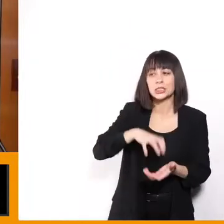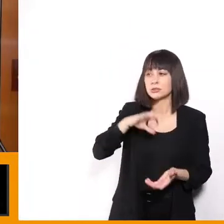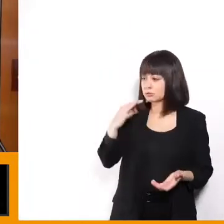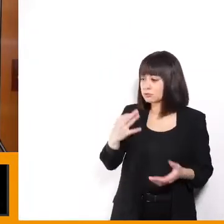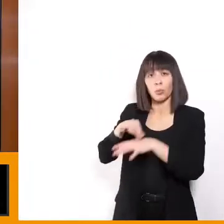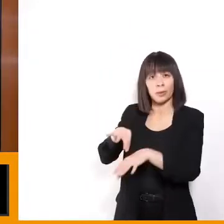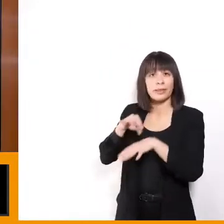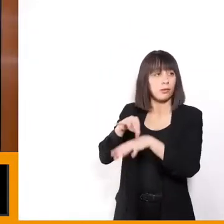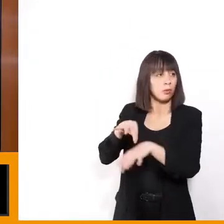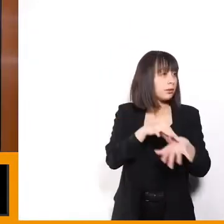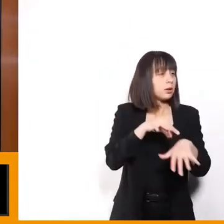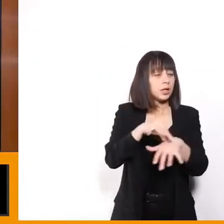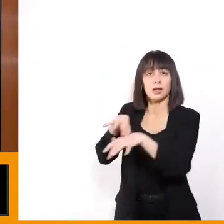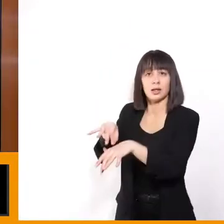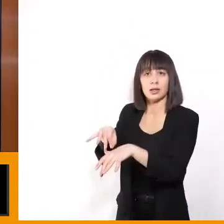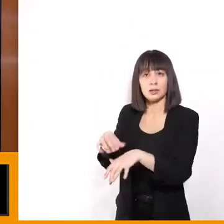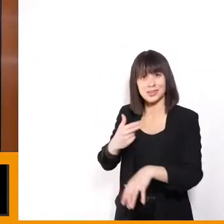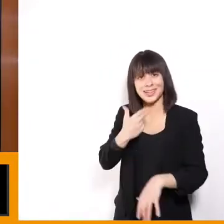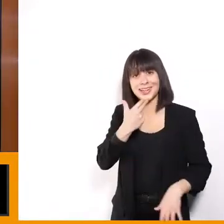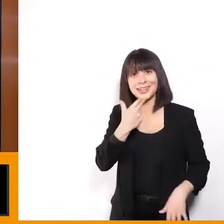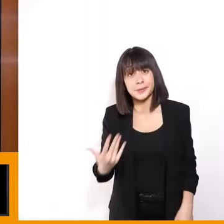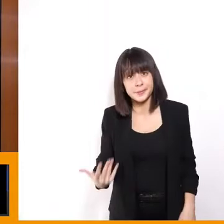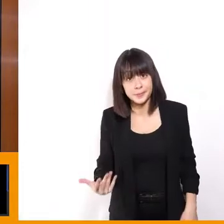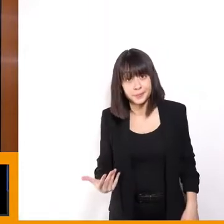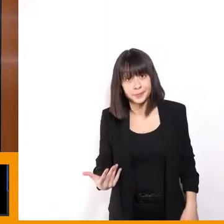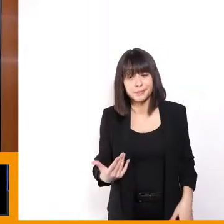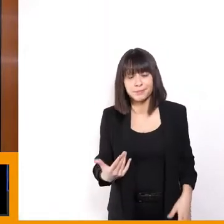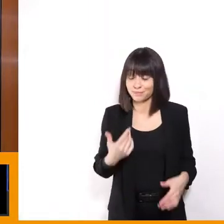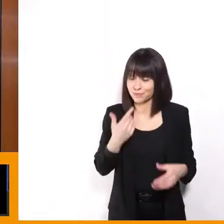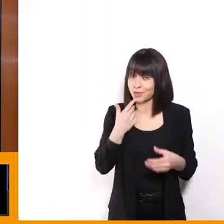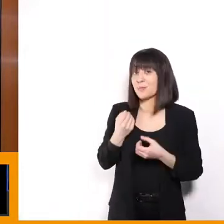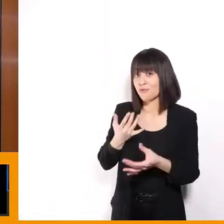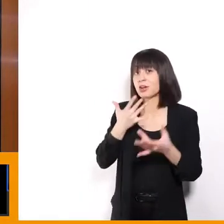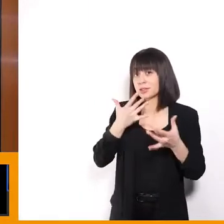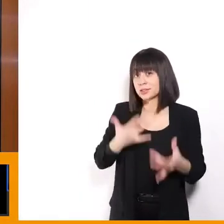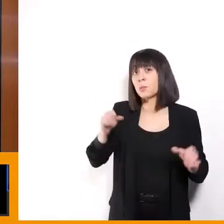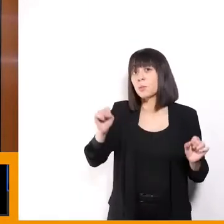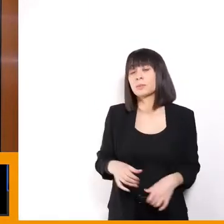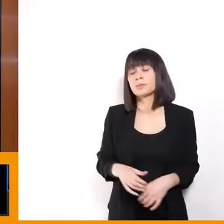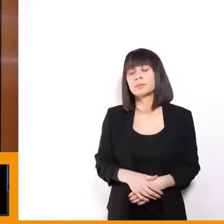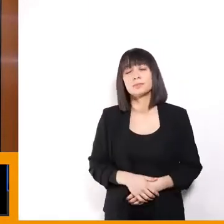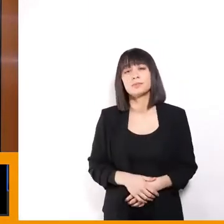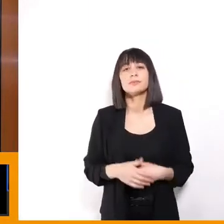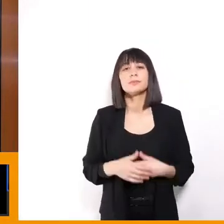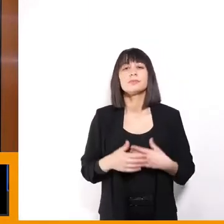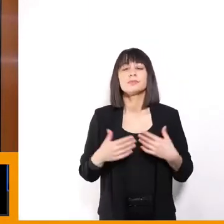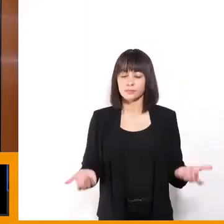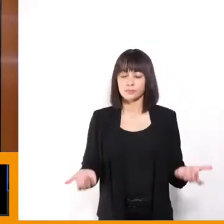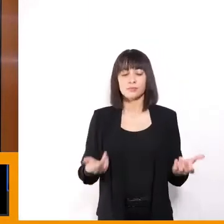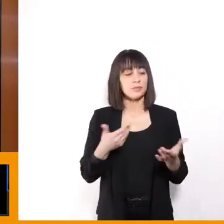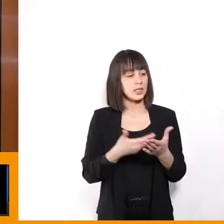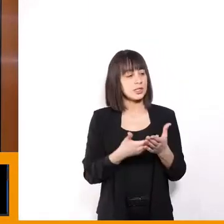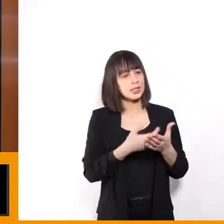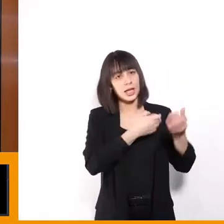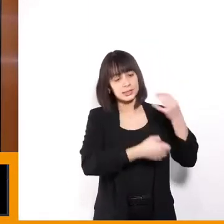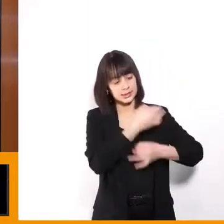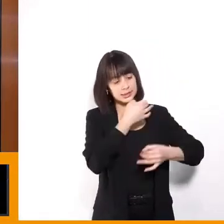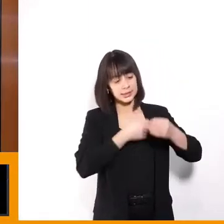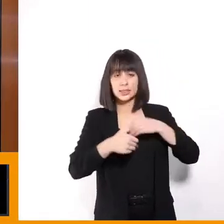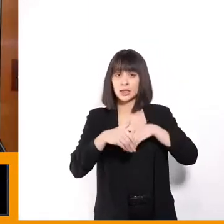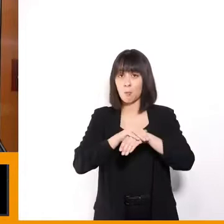déception. Alors, ce qui dit effort supplémentaire, vous l'avez dit, c'est une politique globale, dit des moyens